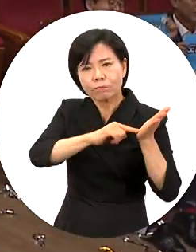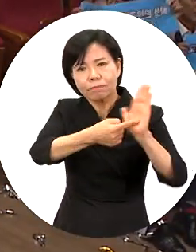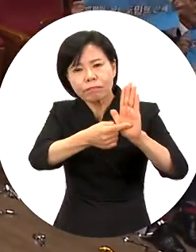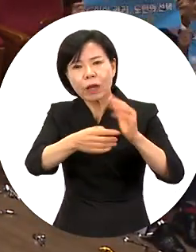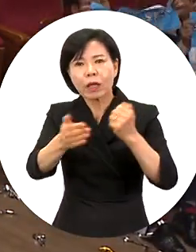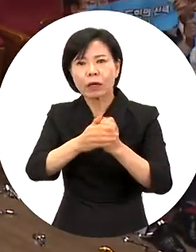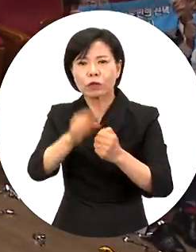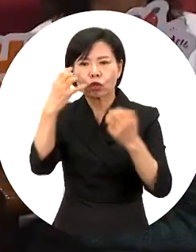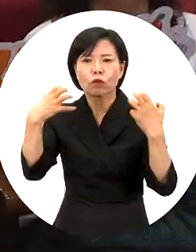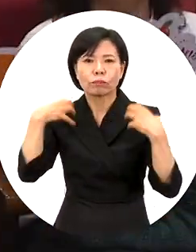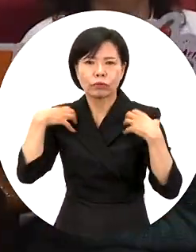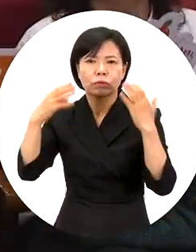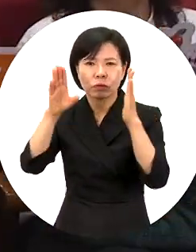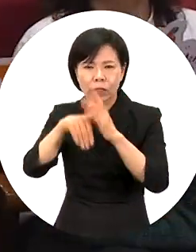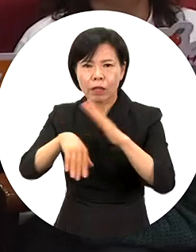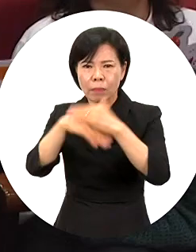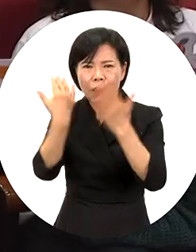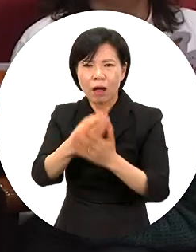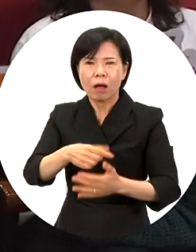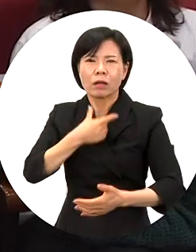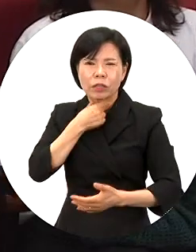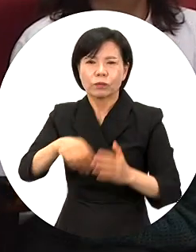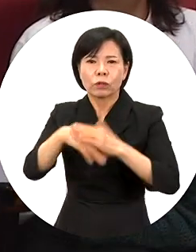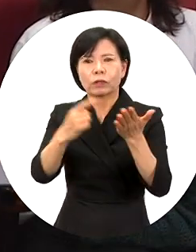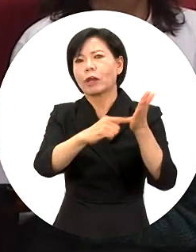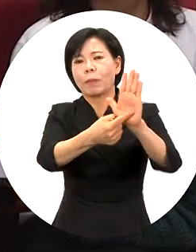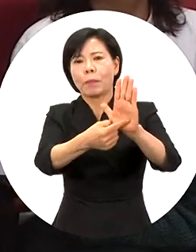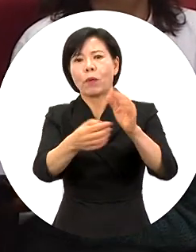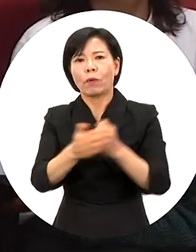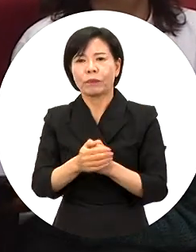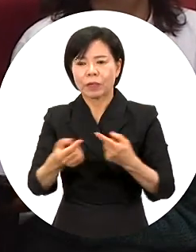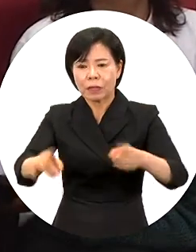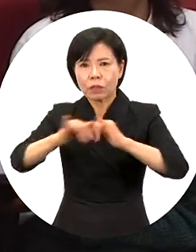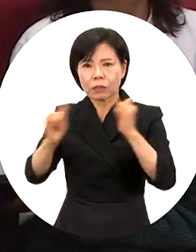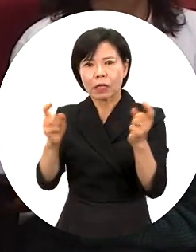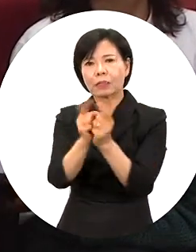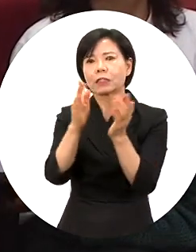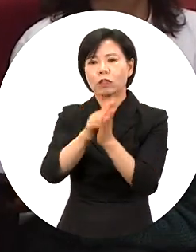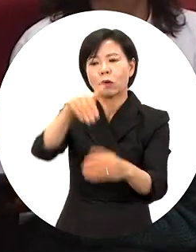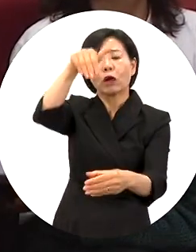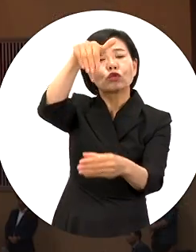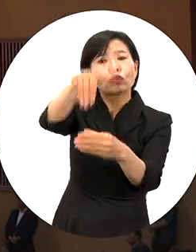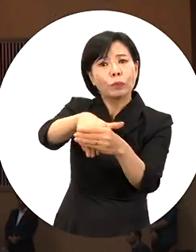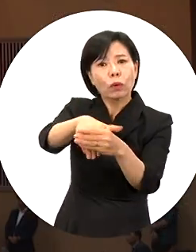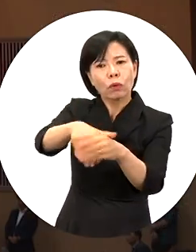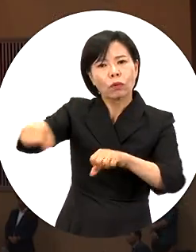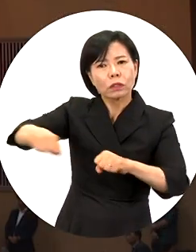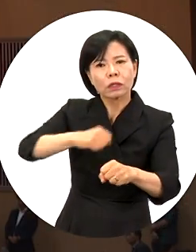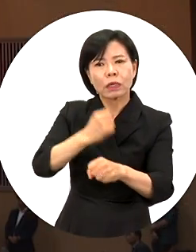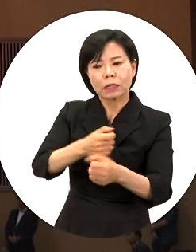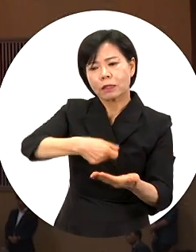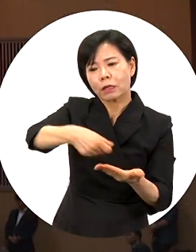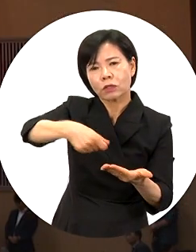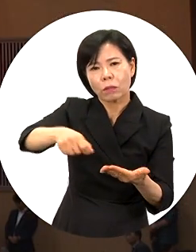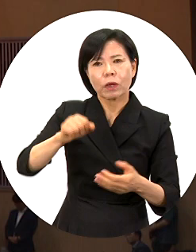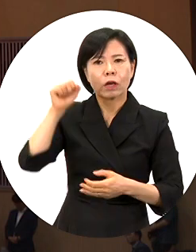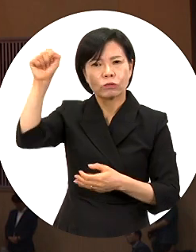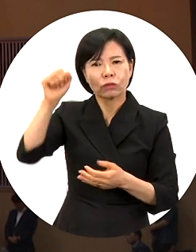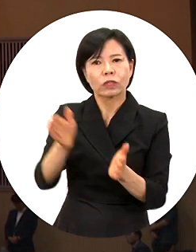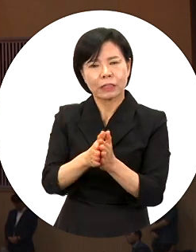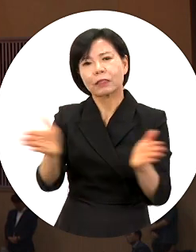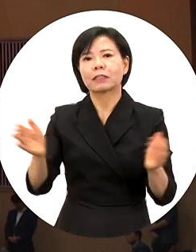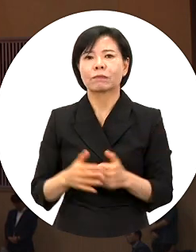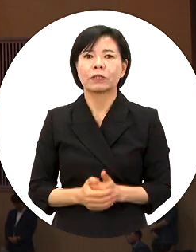표현하고 도민정부 시대의 실현을 염원했는데요. 참석자들을 대상으로 주민투표 실시를 촉구하는